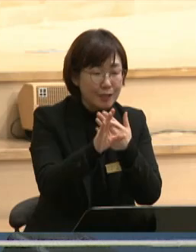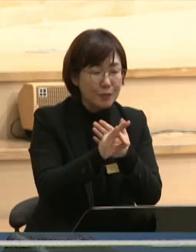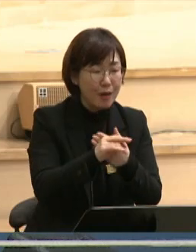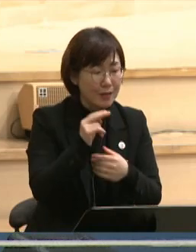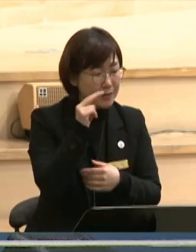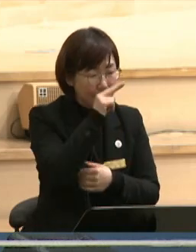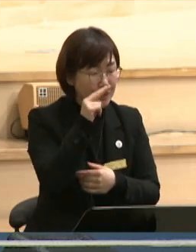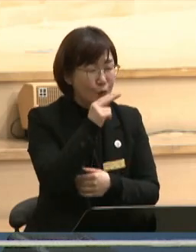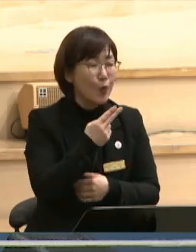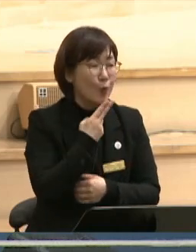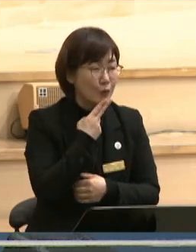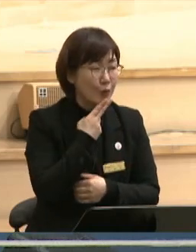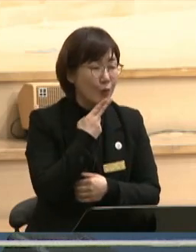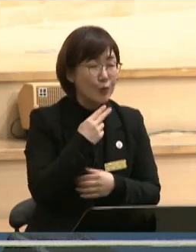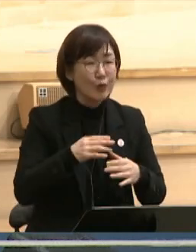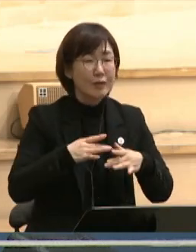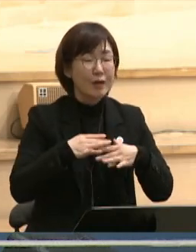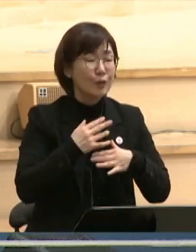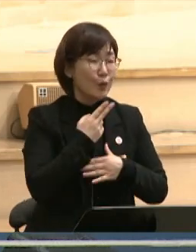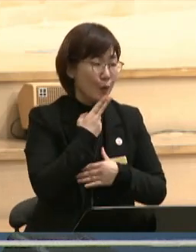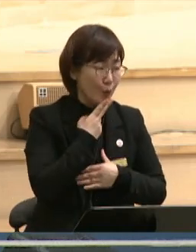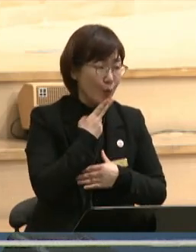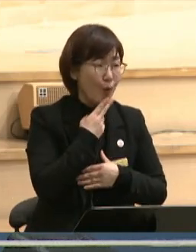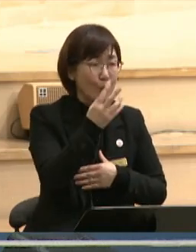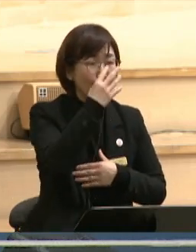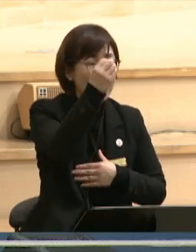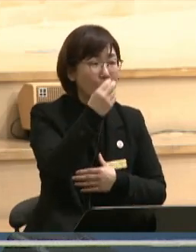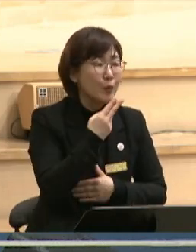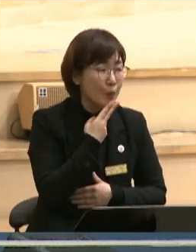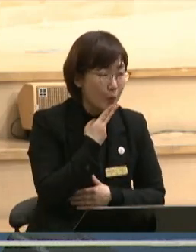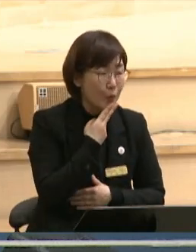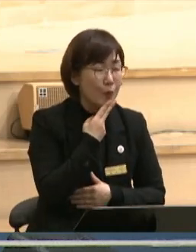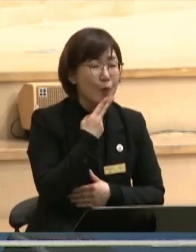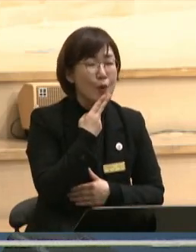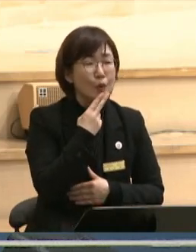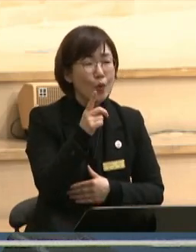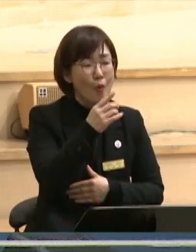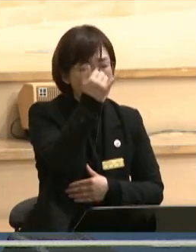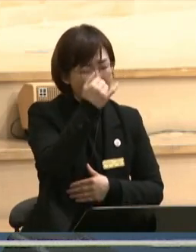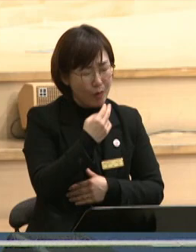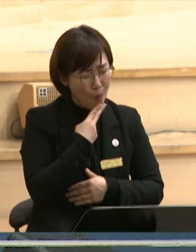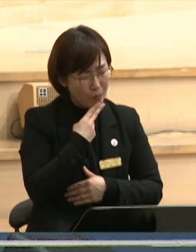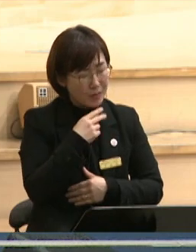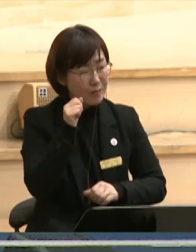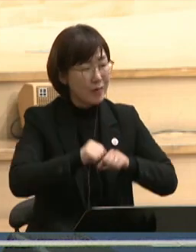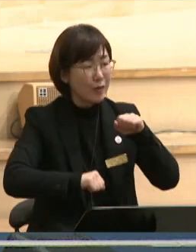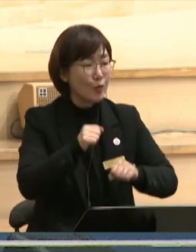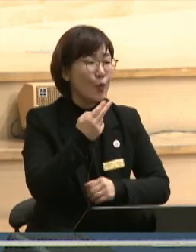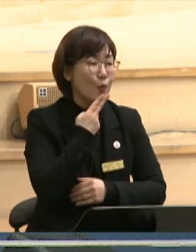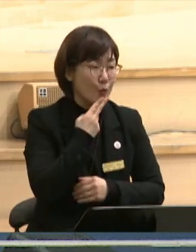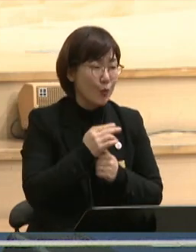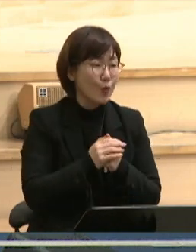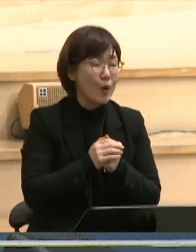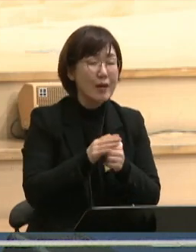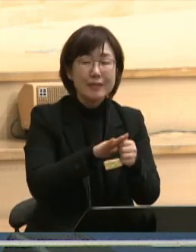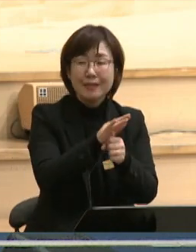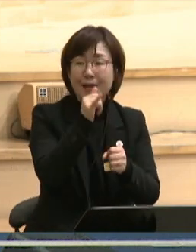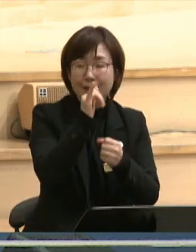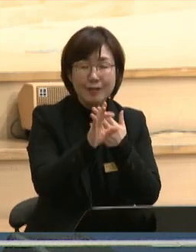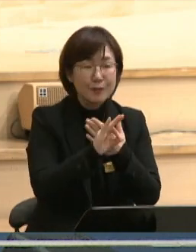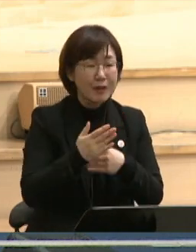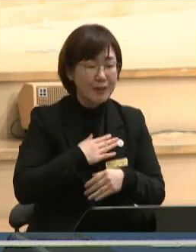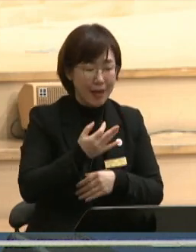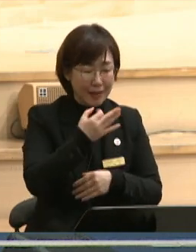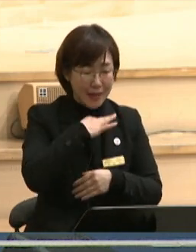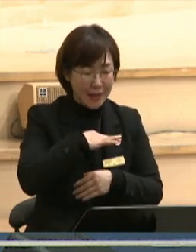않습니다 자랑하지 않고 교만하지 않고 무례히 행하지 않습니다 사랑하면 자기의